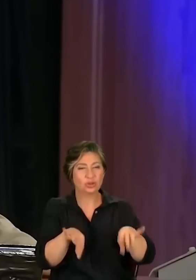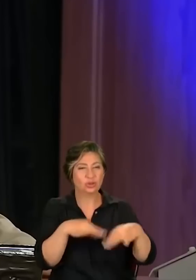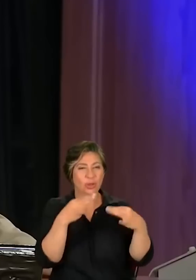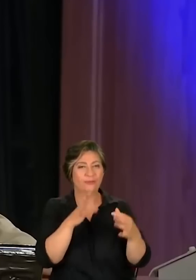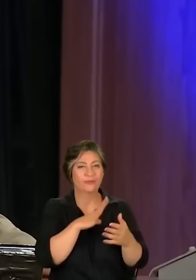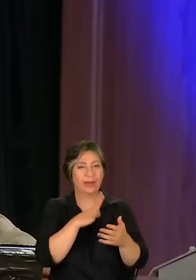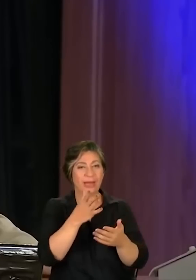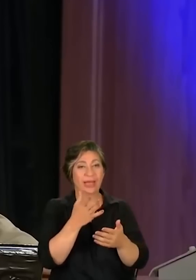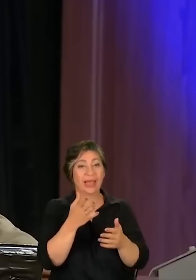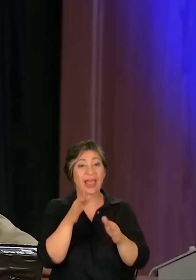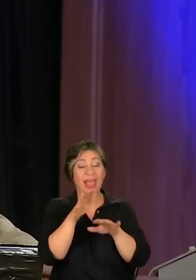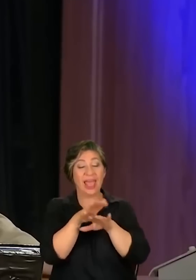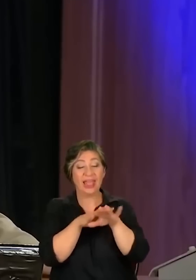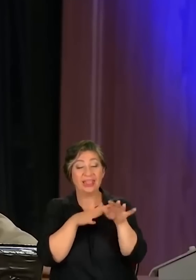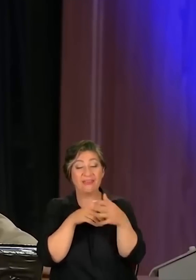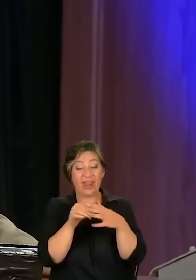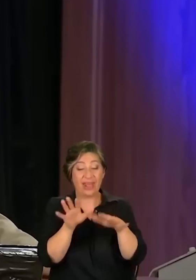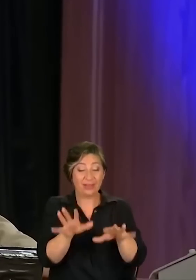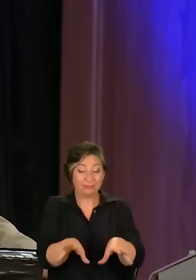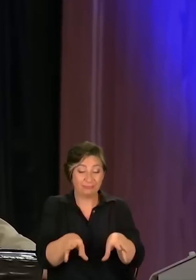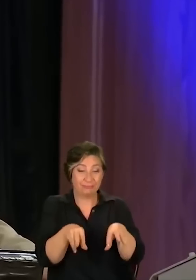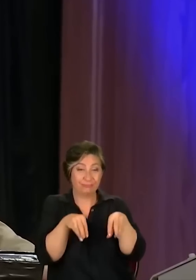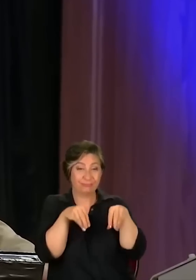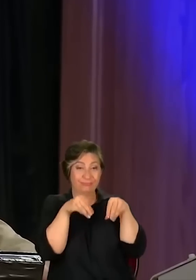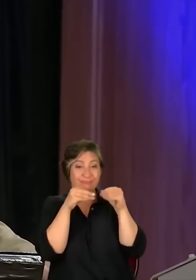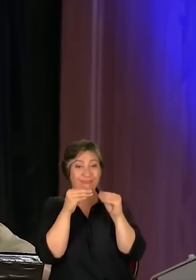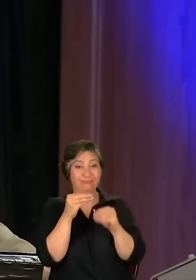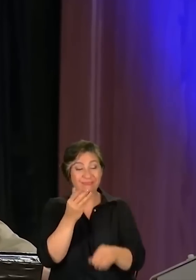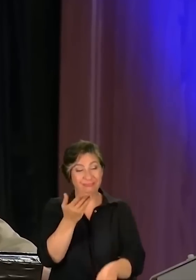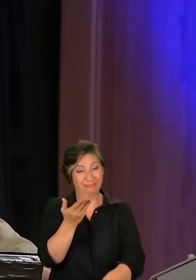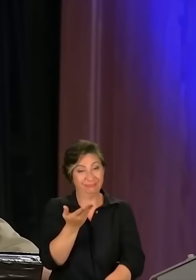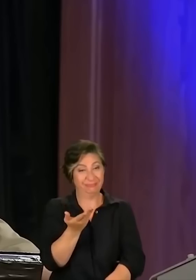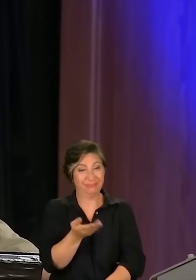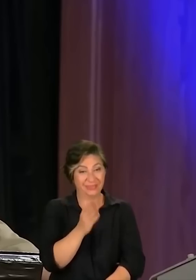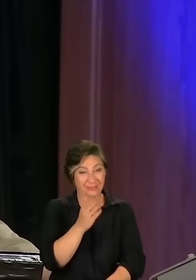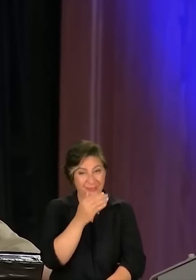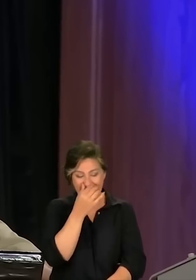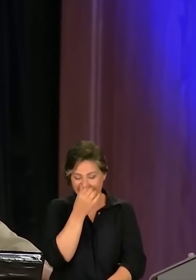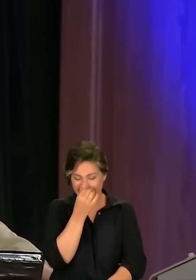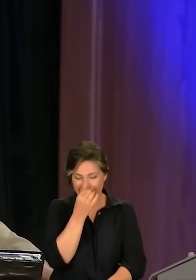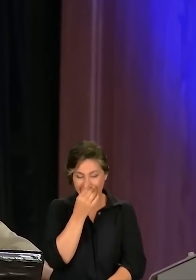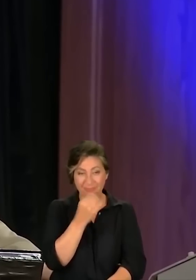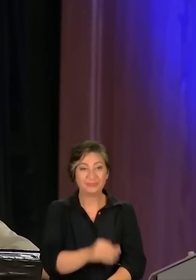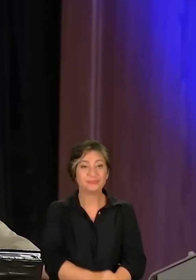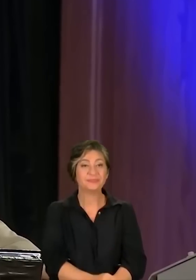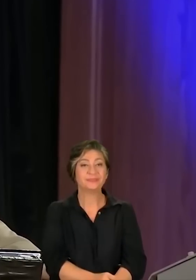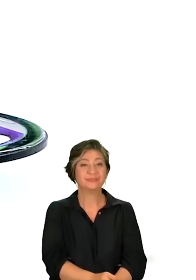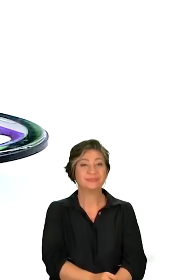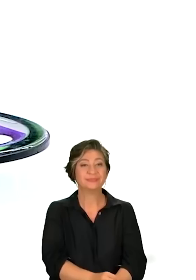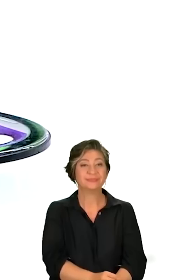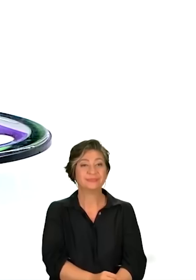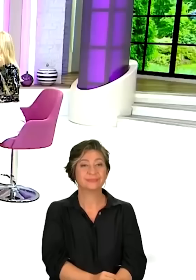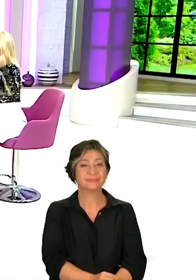çorap giymiş Sedan. Diyor ki eldivenle giyilemeyecek bir çorap. Peki. Devam.